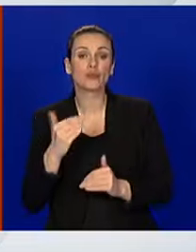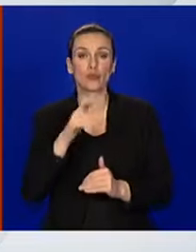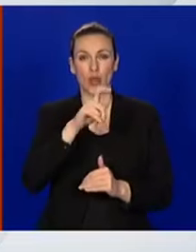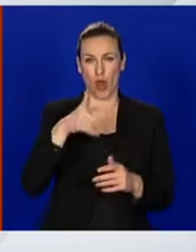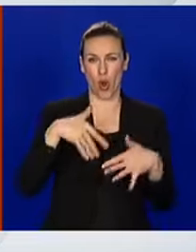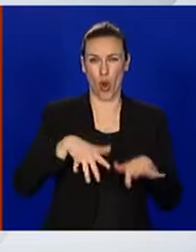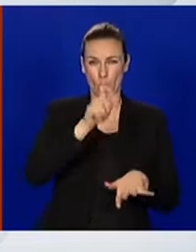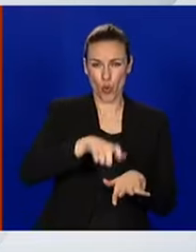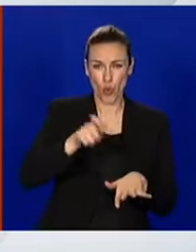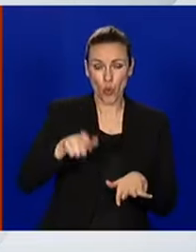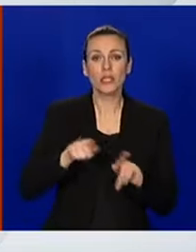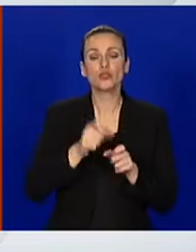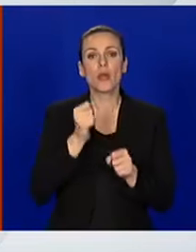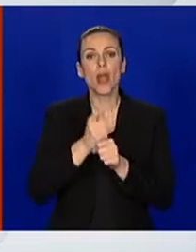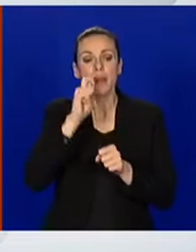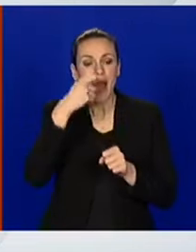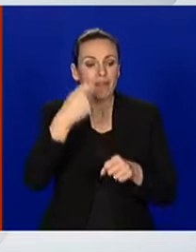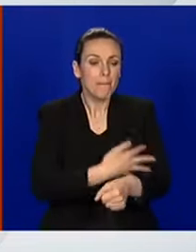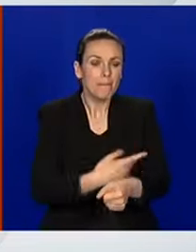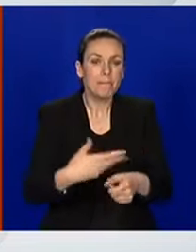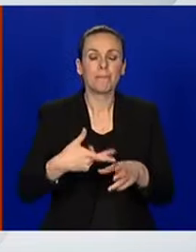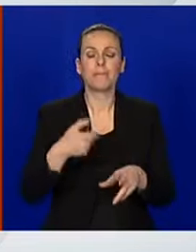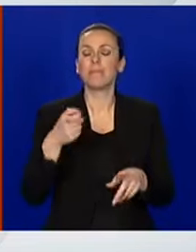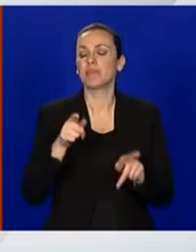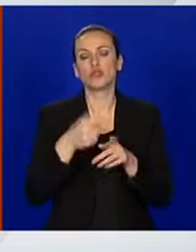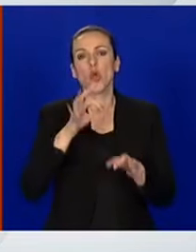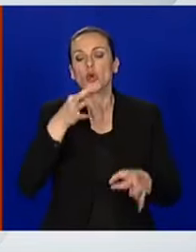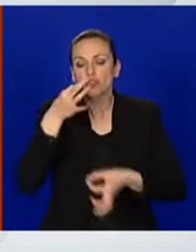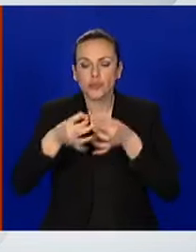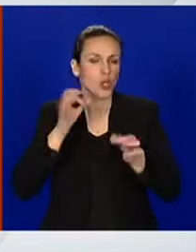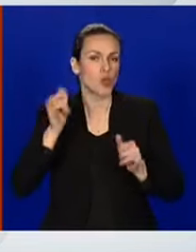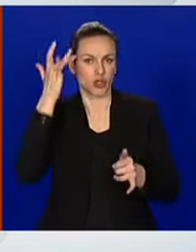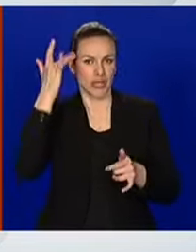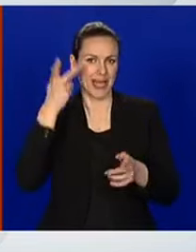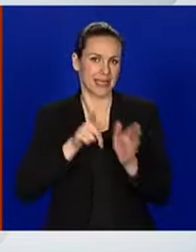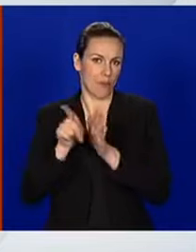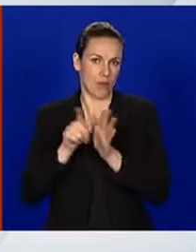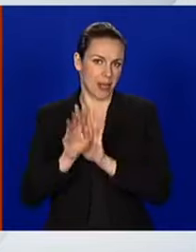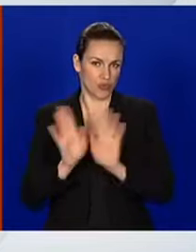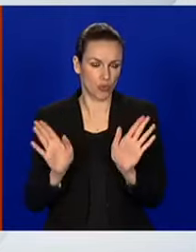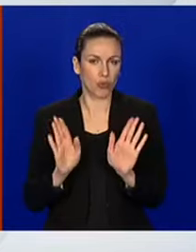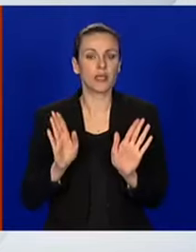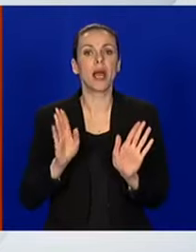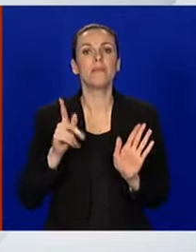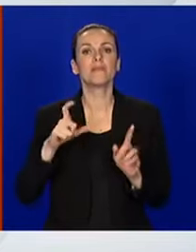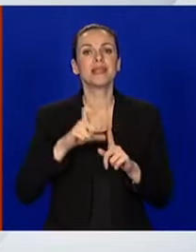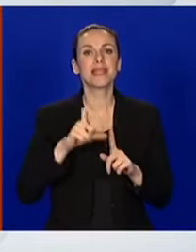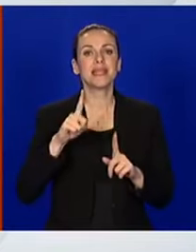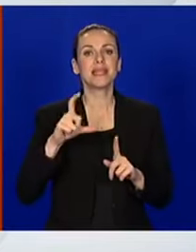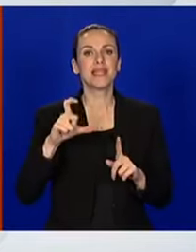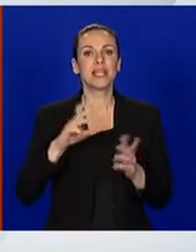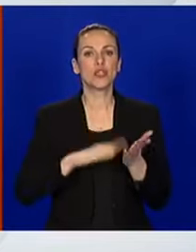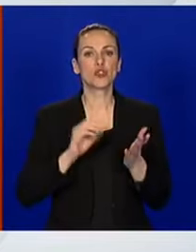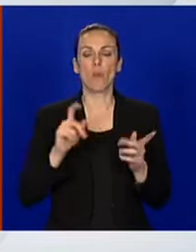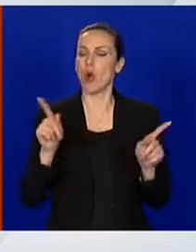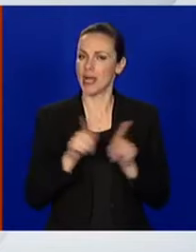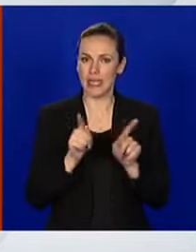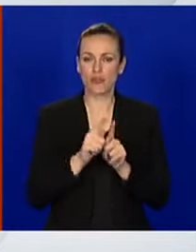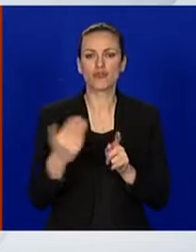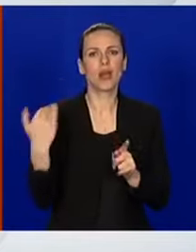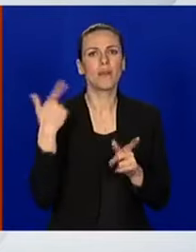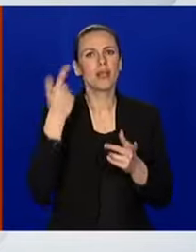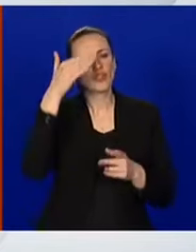i uzeti su brisevi, još uvijek su u obradi, dakle rezultate ne znamo. I u Dicmu također je bilo dojava o